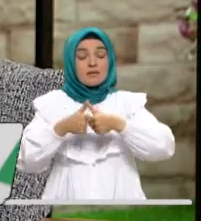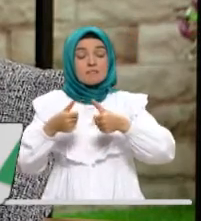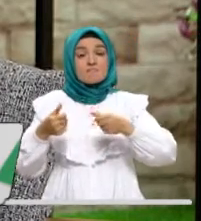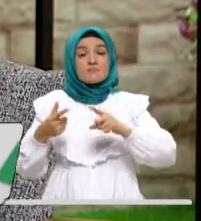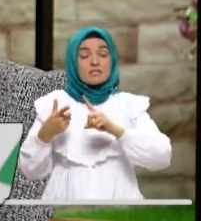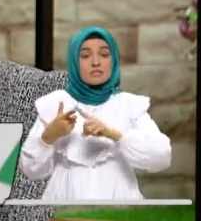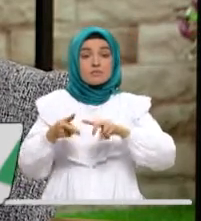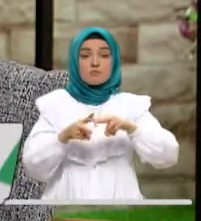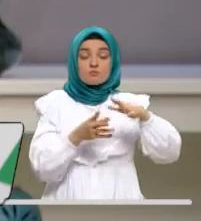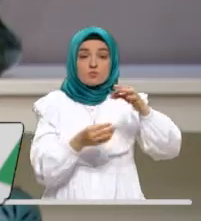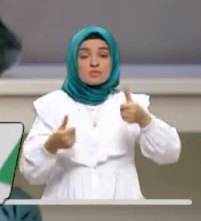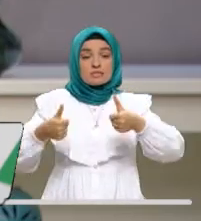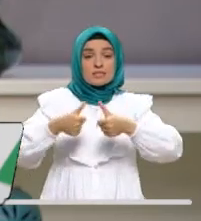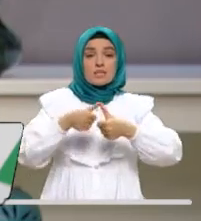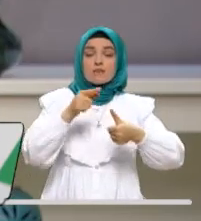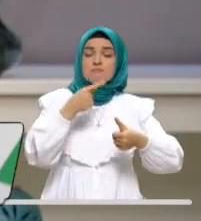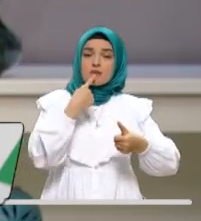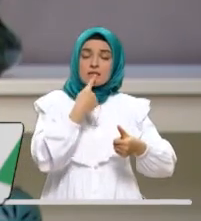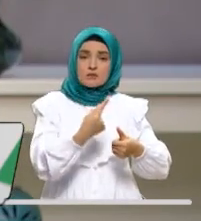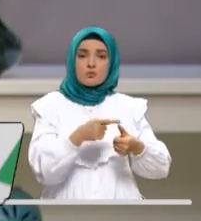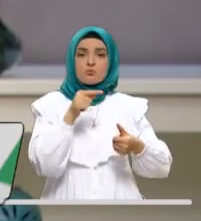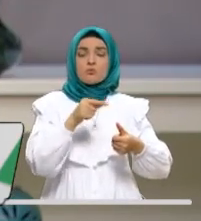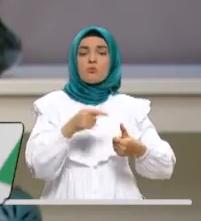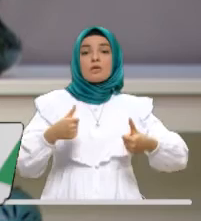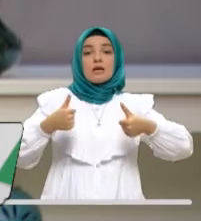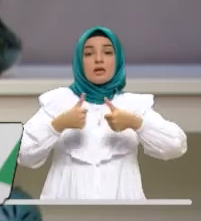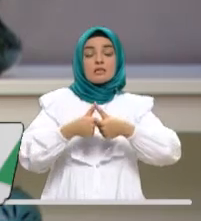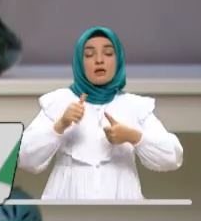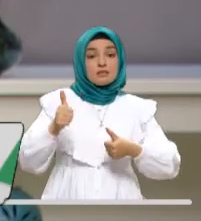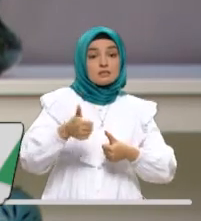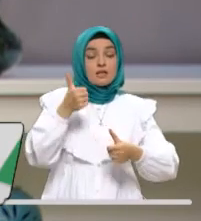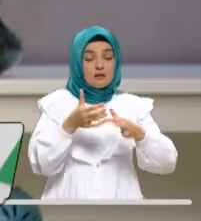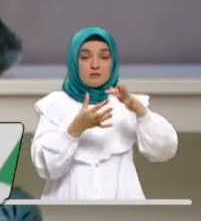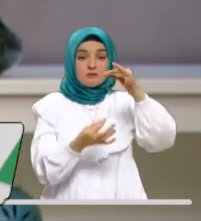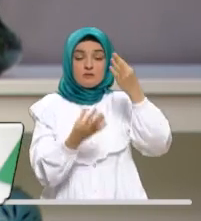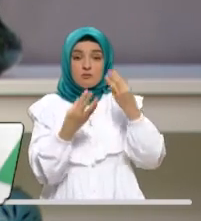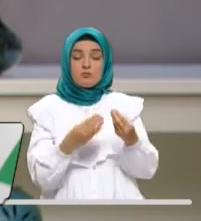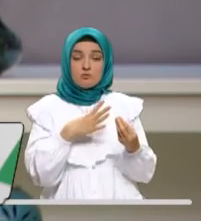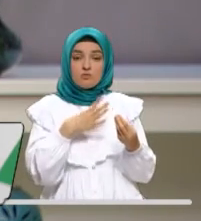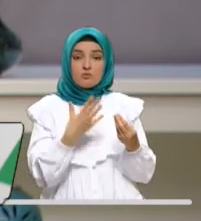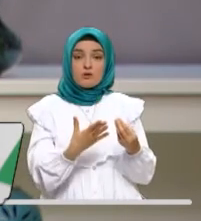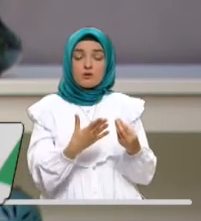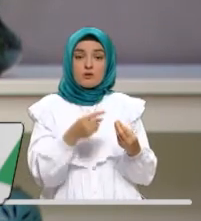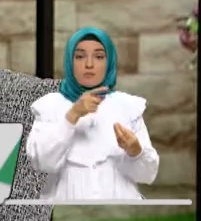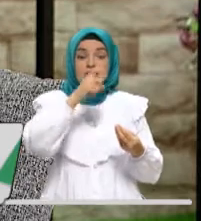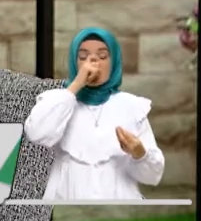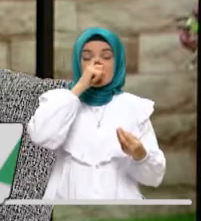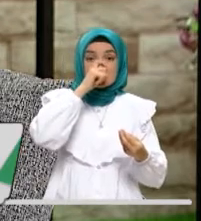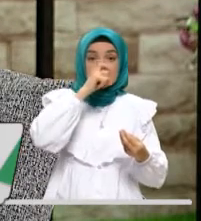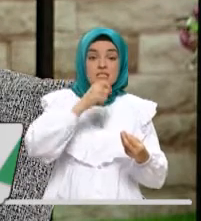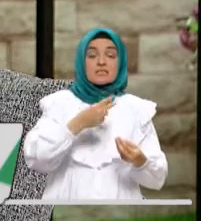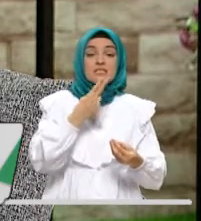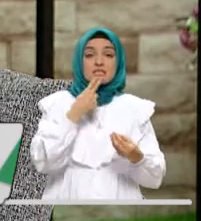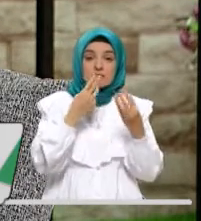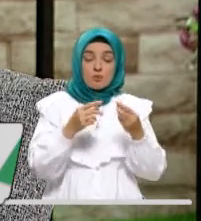eşleri, padişah anaları diyoruz ya. Padişah eşleri de değerli insanlardı. Yani evet Sırp kralının kızıydı. Osmanlı'ya gelin